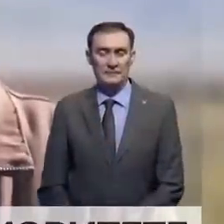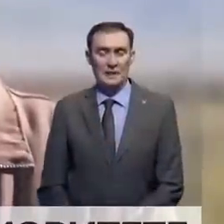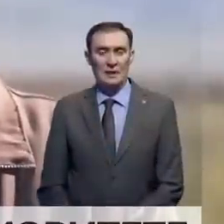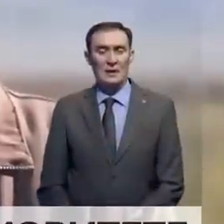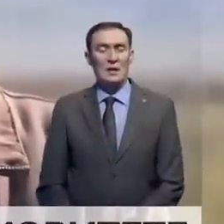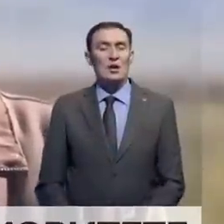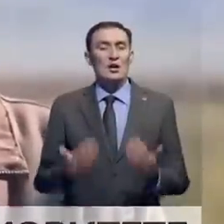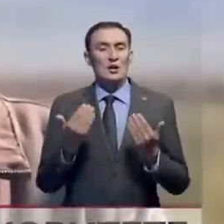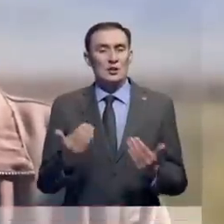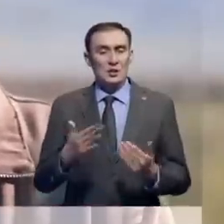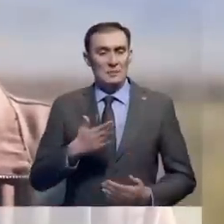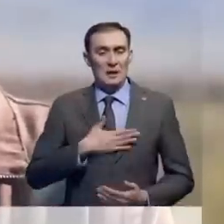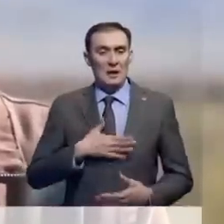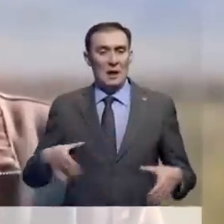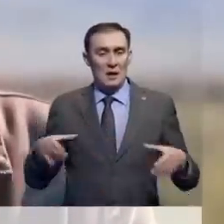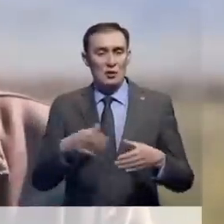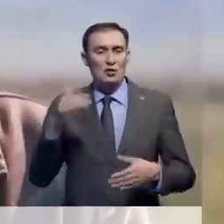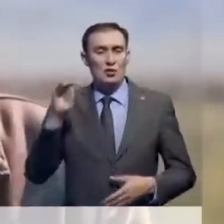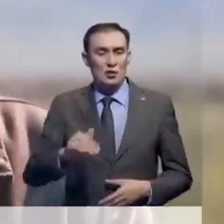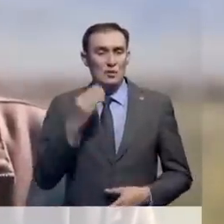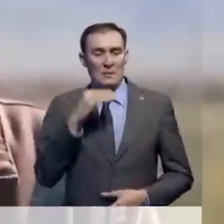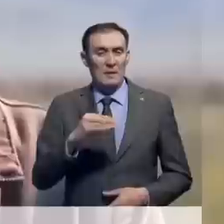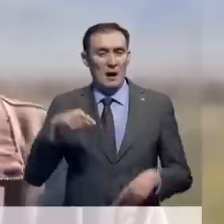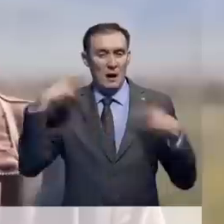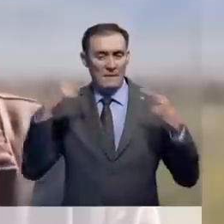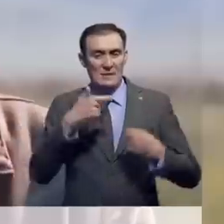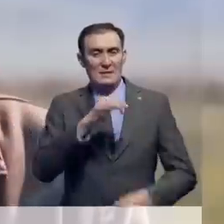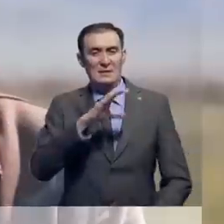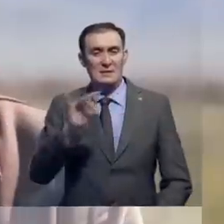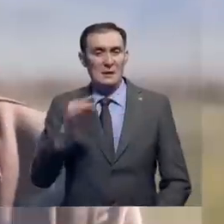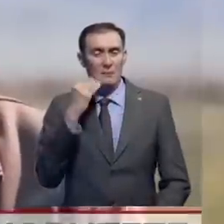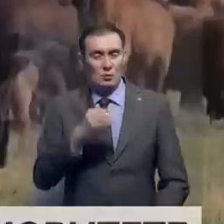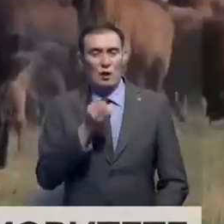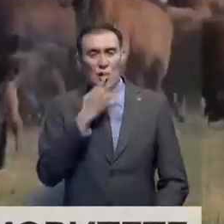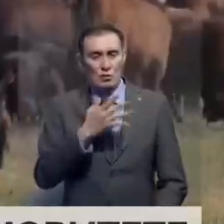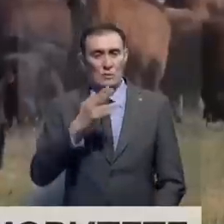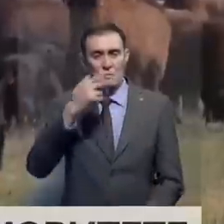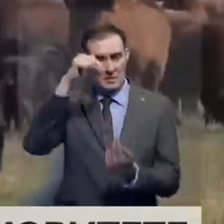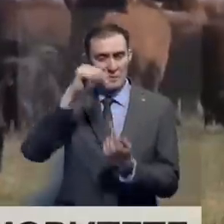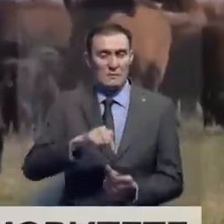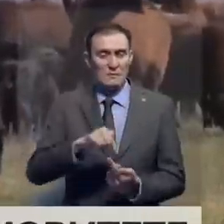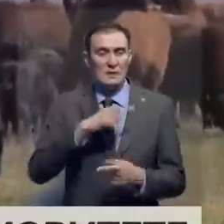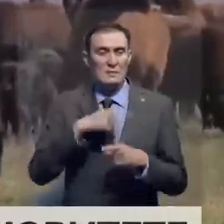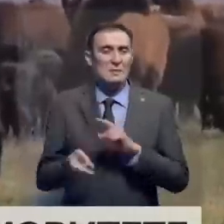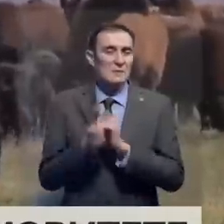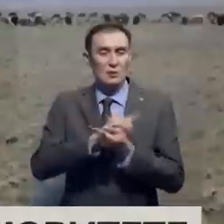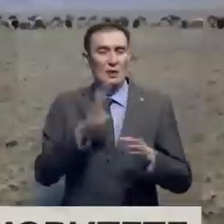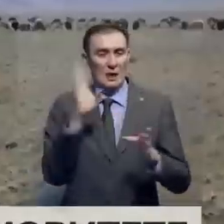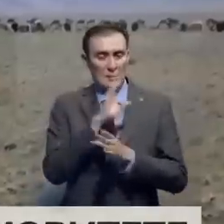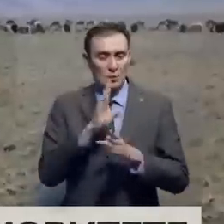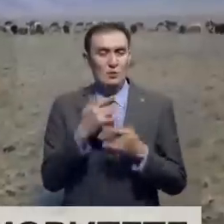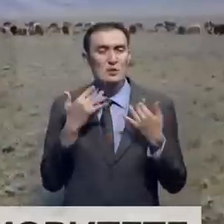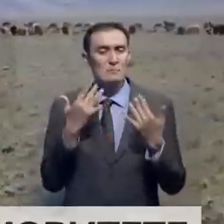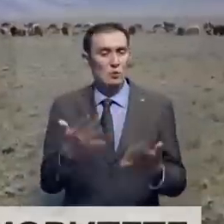сейчас мы отаре более тысяч племенных овец гиссарская порода хорошо приспособлена к резко континентальному климату